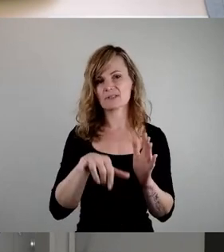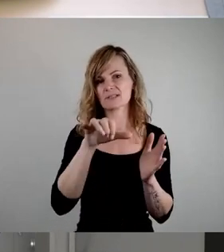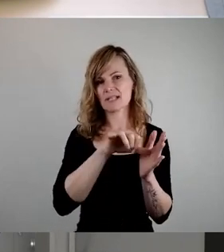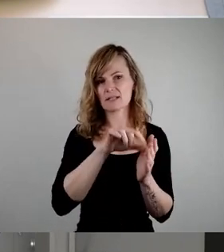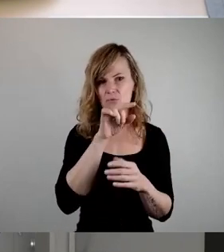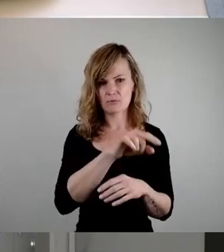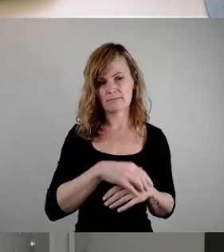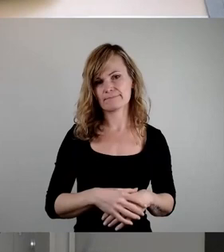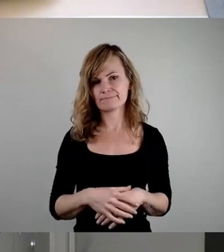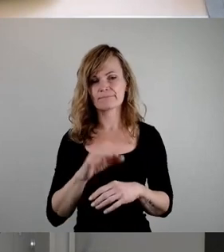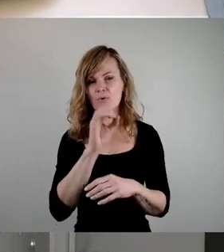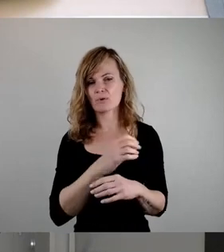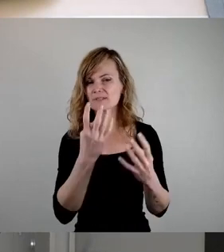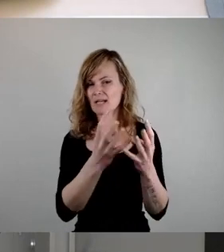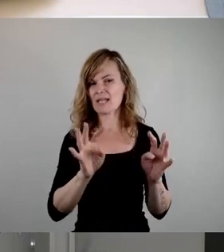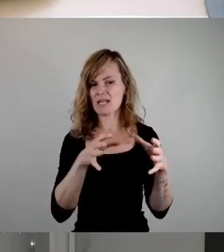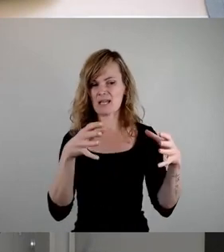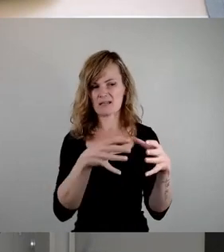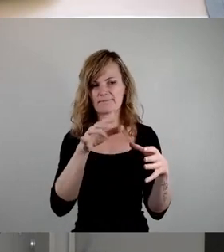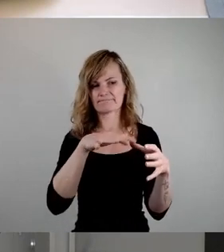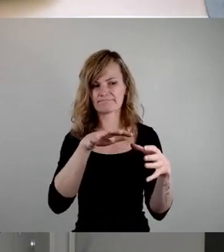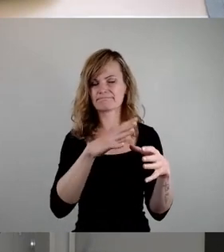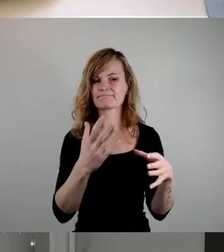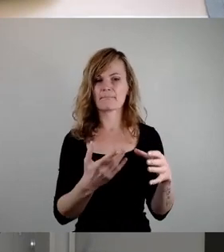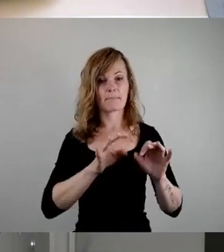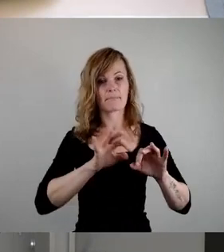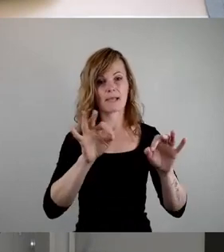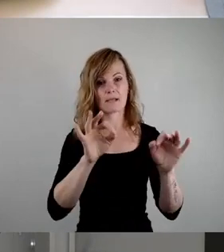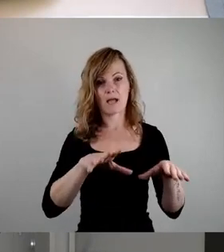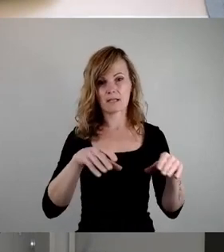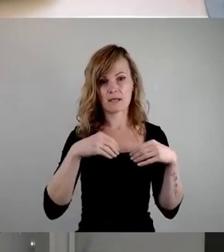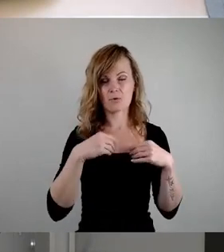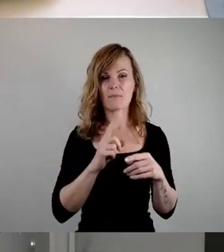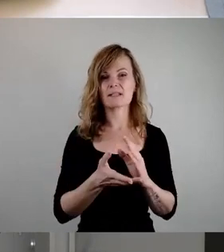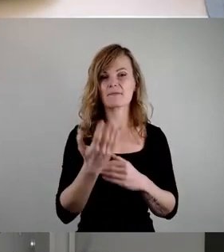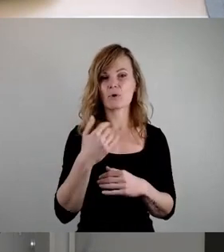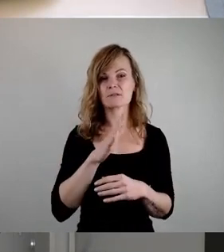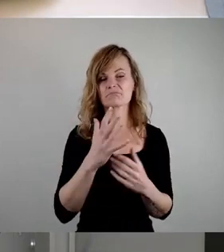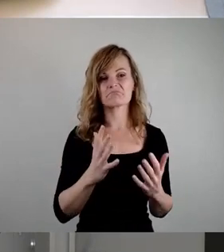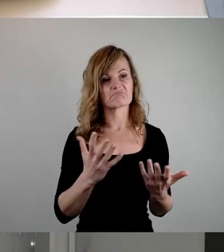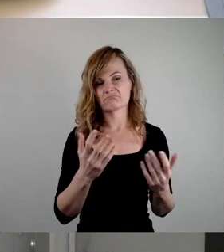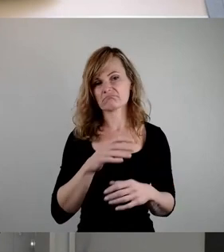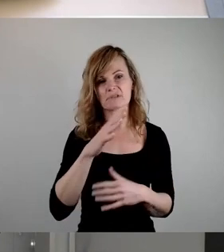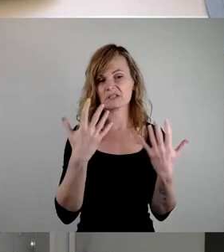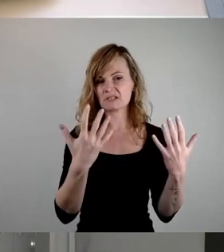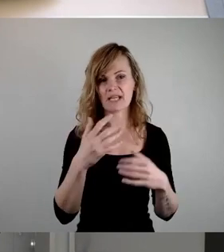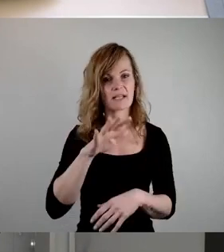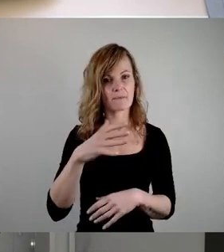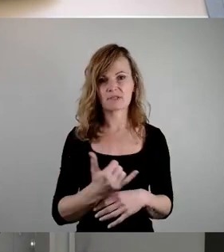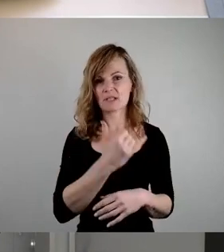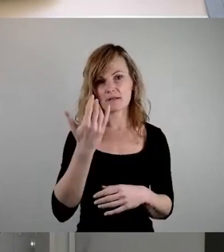Das Ostra-Gehege wird wesentlich besser angenommen als noch vor 10, 15 Jahren. Und eine